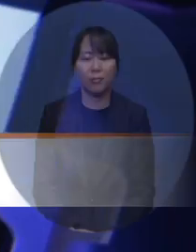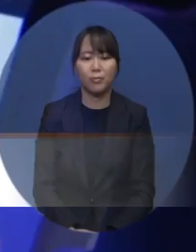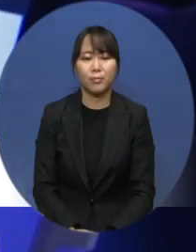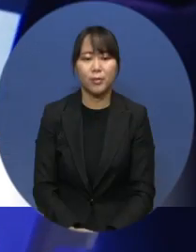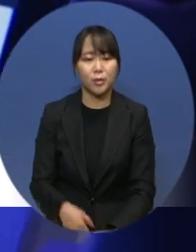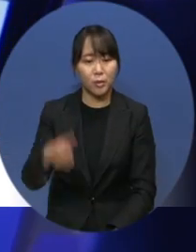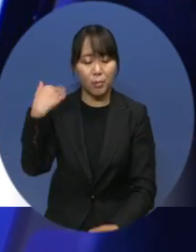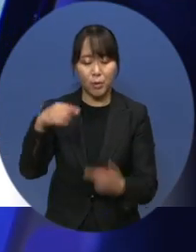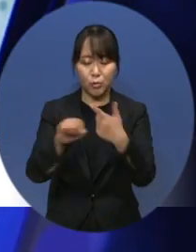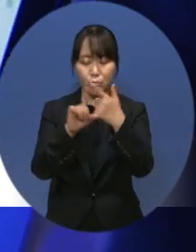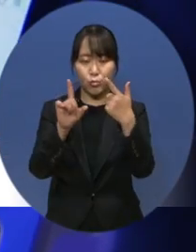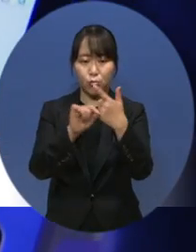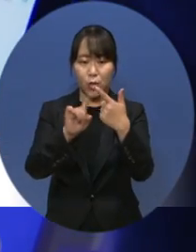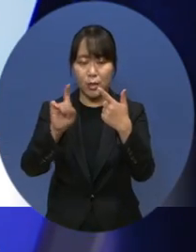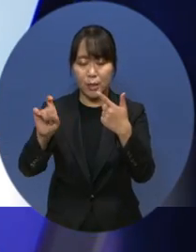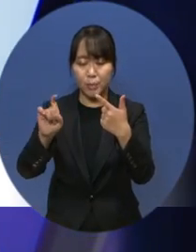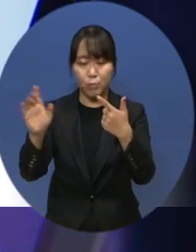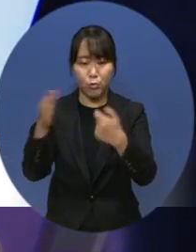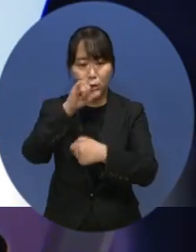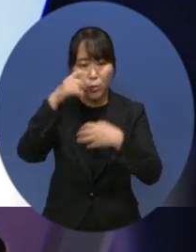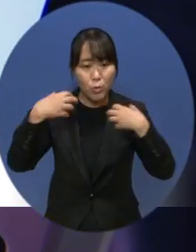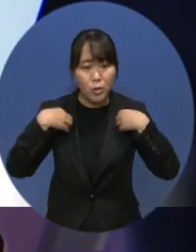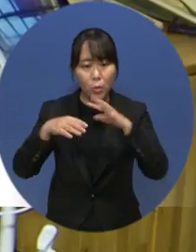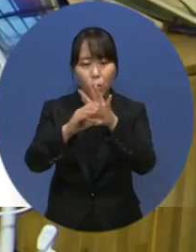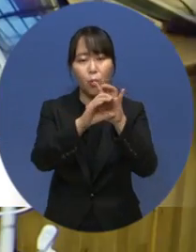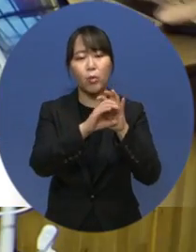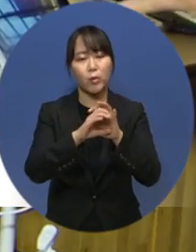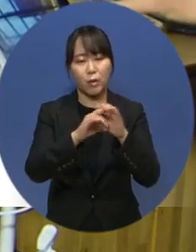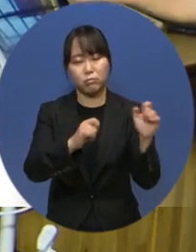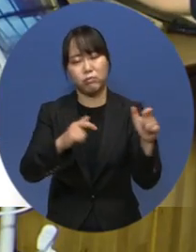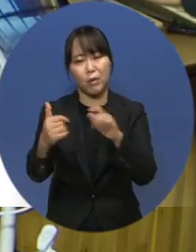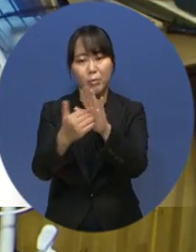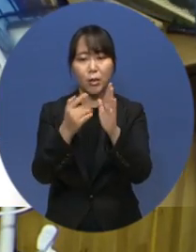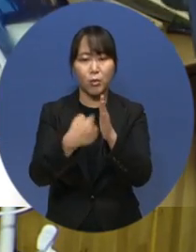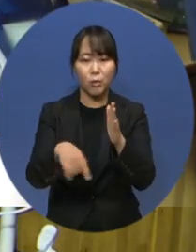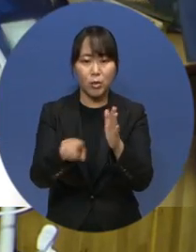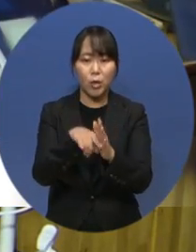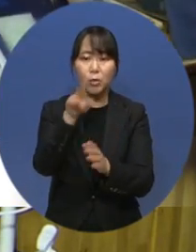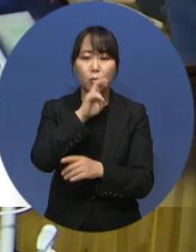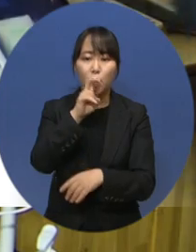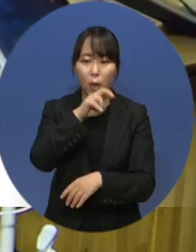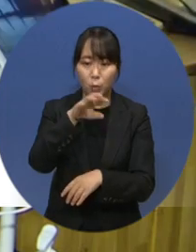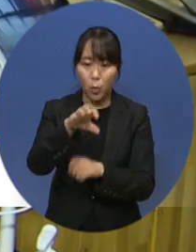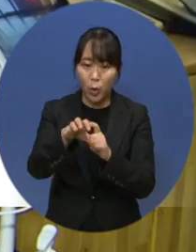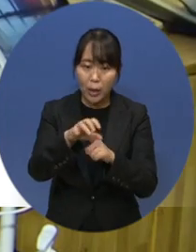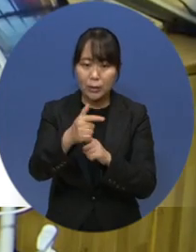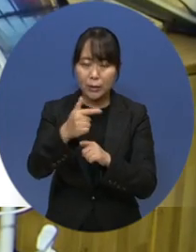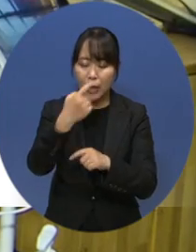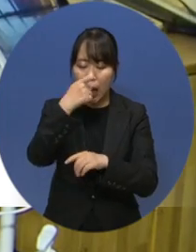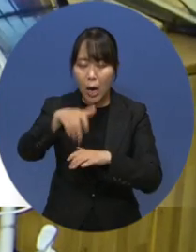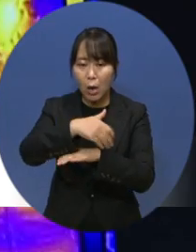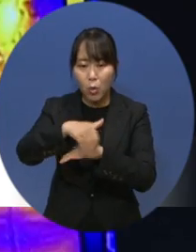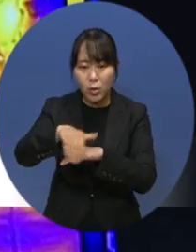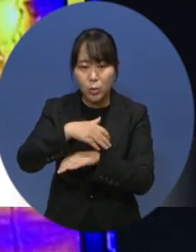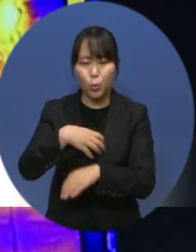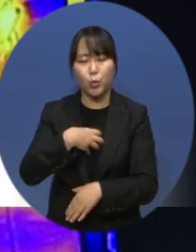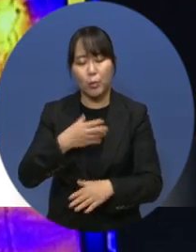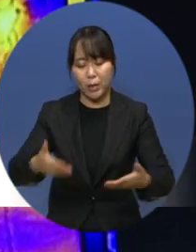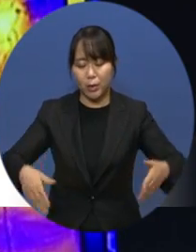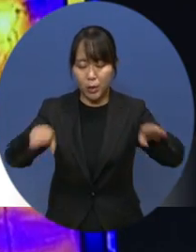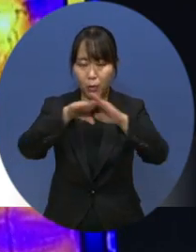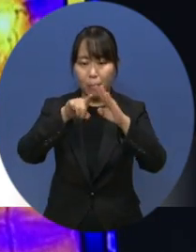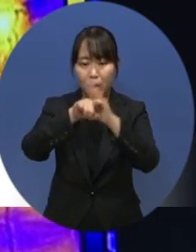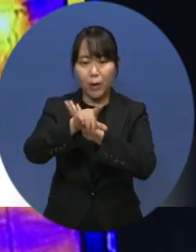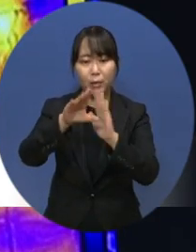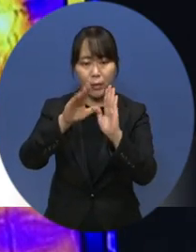정부는 지난 6월 10일부터 코로나19 확산을 방지하기 위해 노래연습장과 대형학원 등 고위험시설 이용